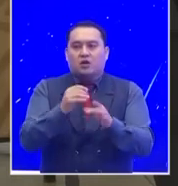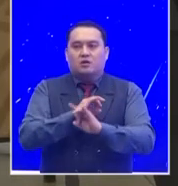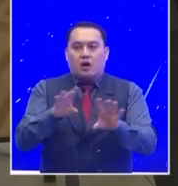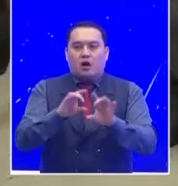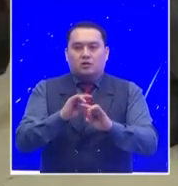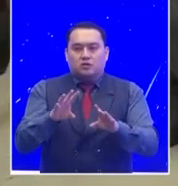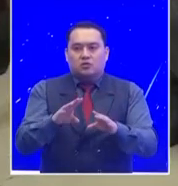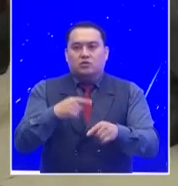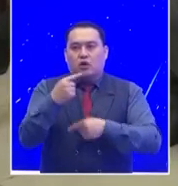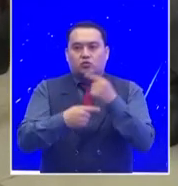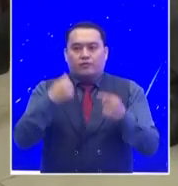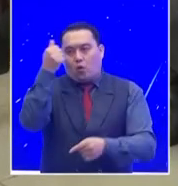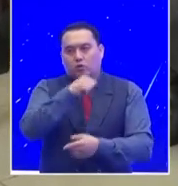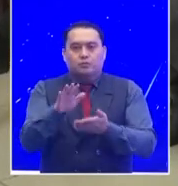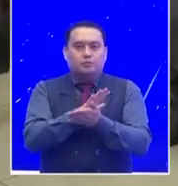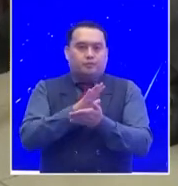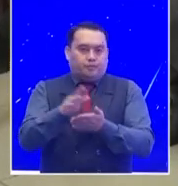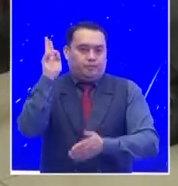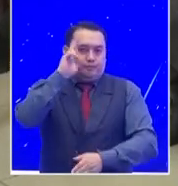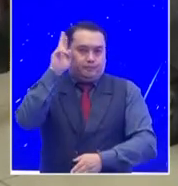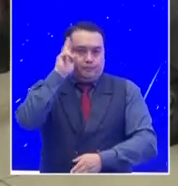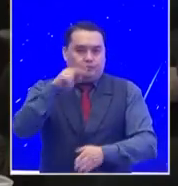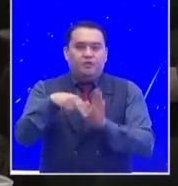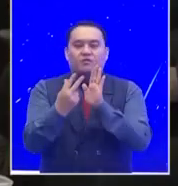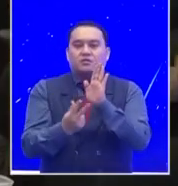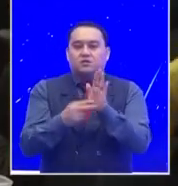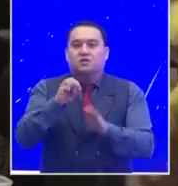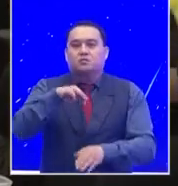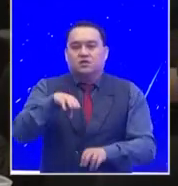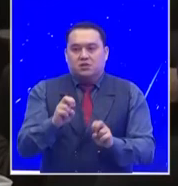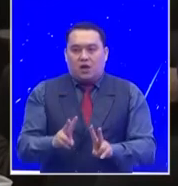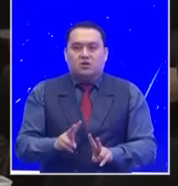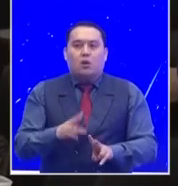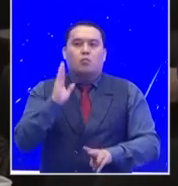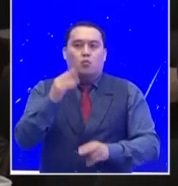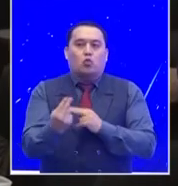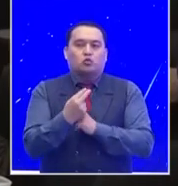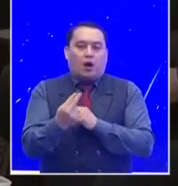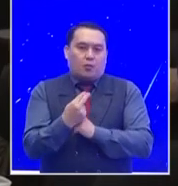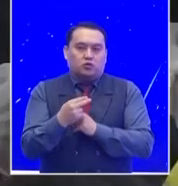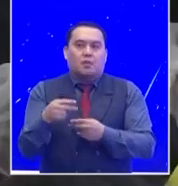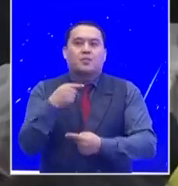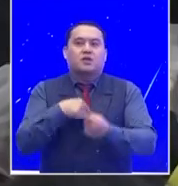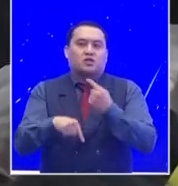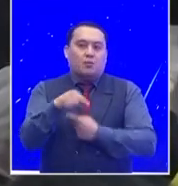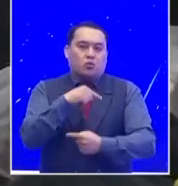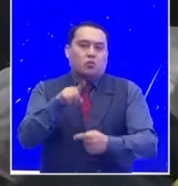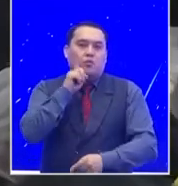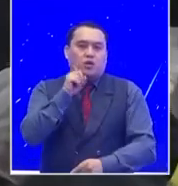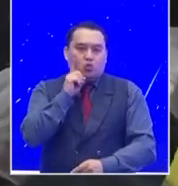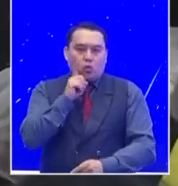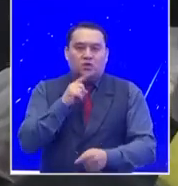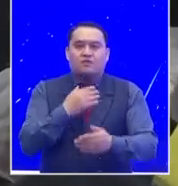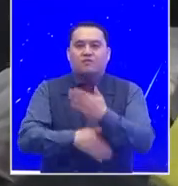месяца текущего года откроются бесплатные курсы по 17 специальностям. По ним могут обучиться безработная молодежь, инвалиды